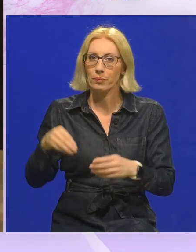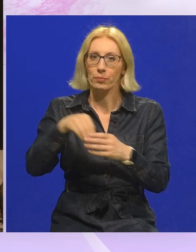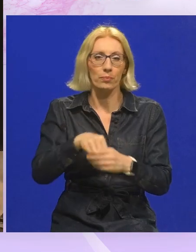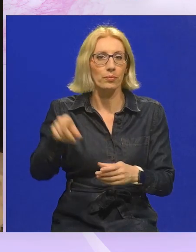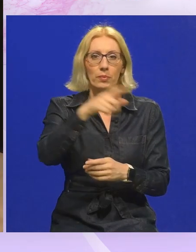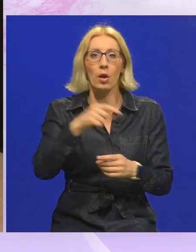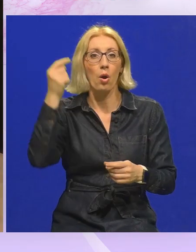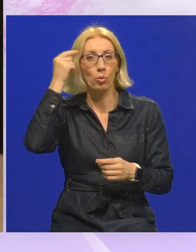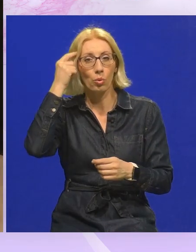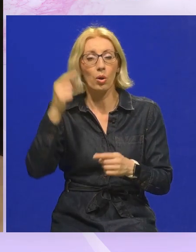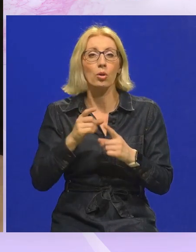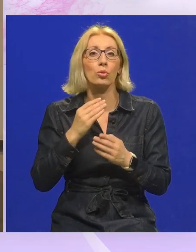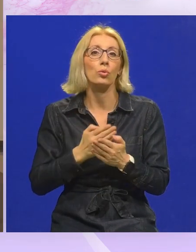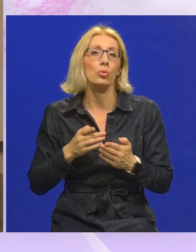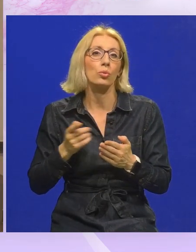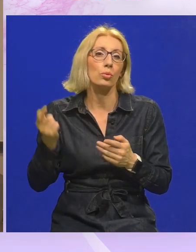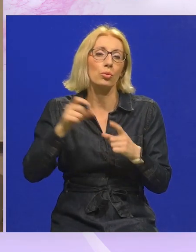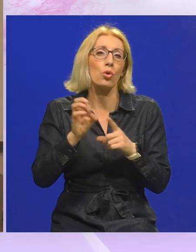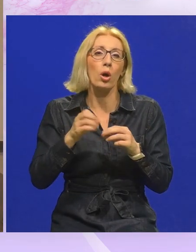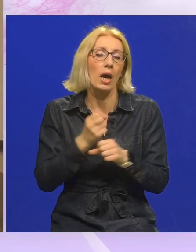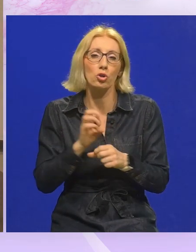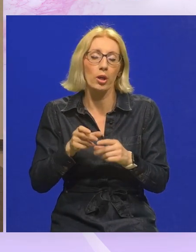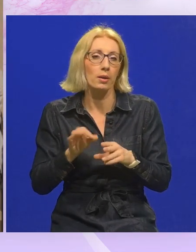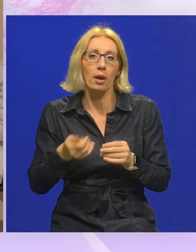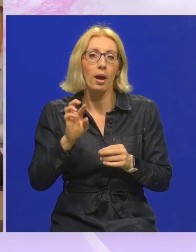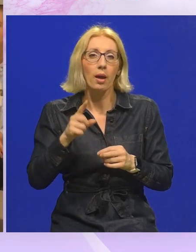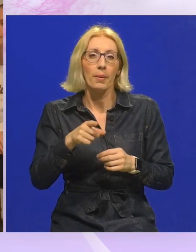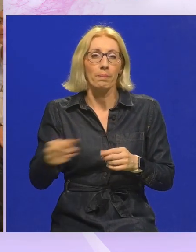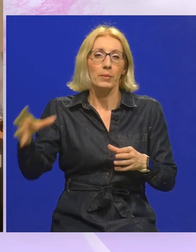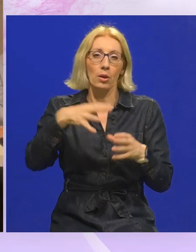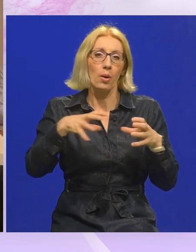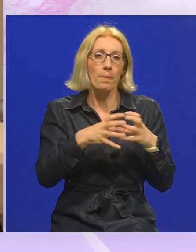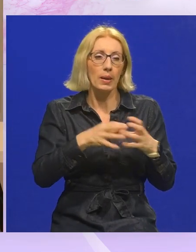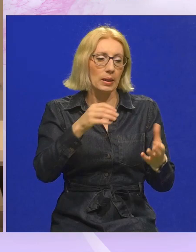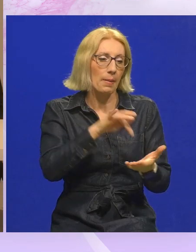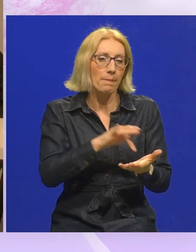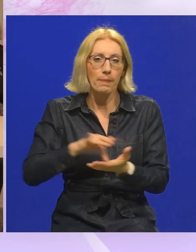bilo kakve kulturne događaje koji se u njihovim lokalnim zajednicama